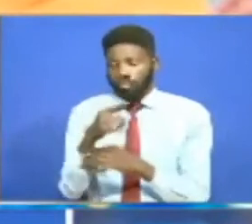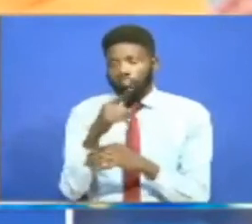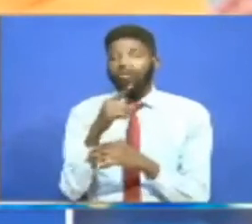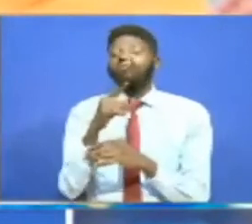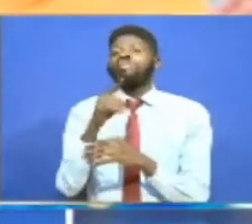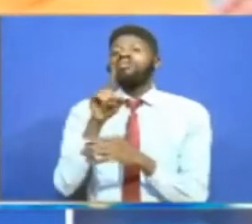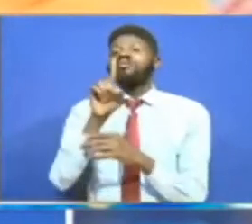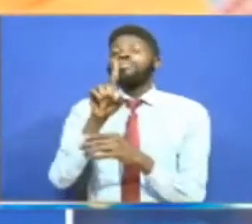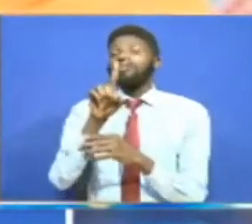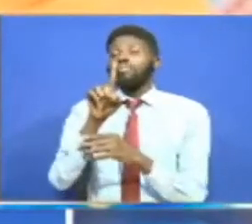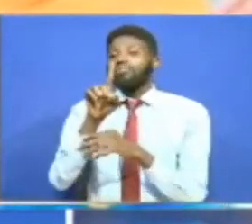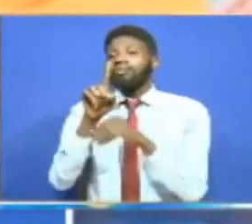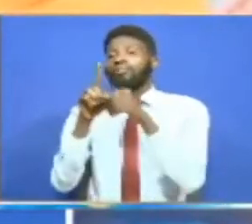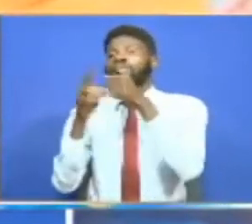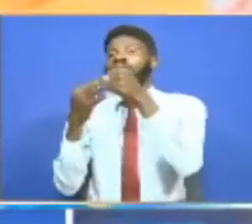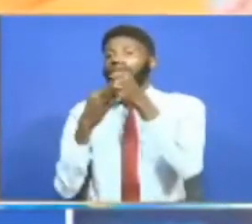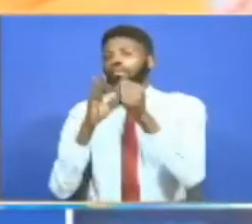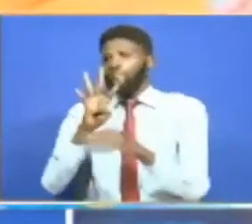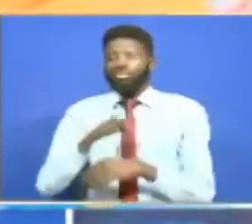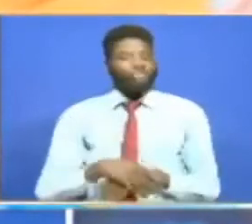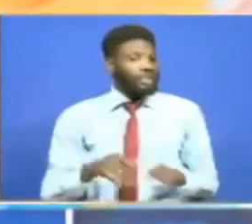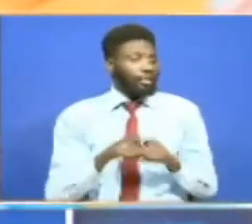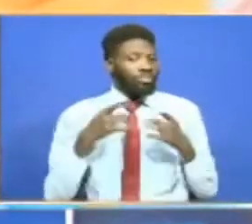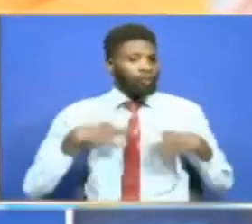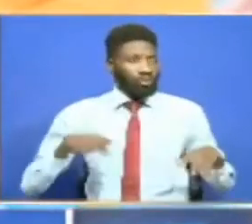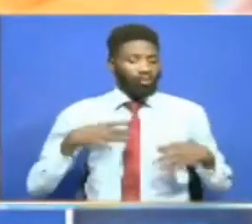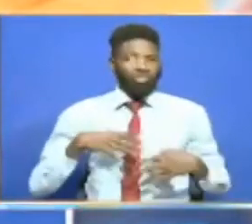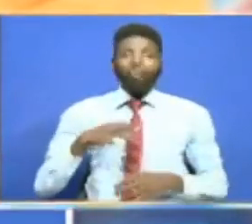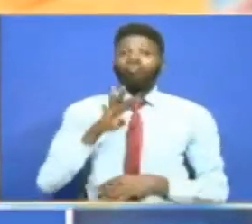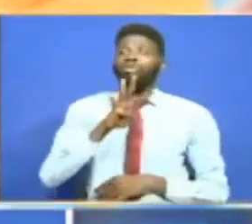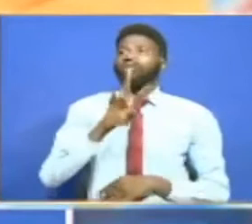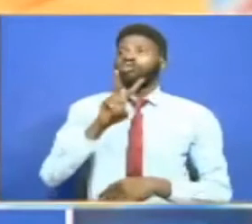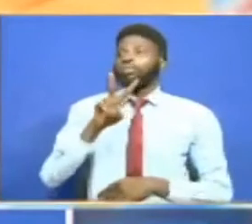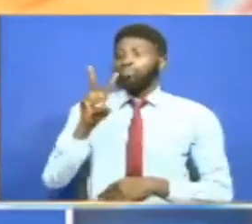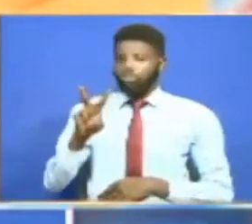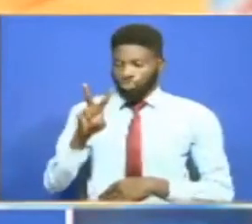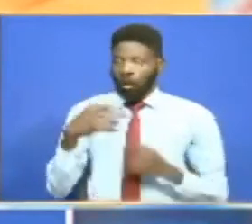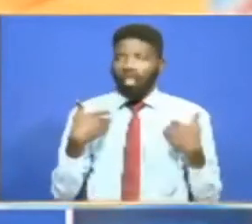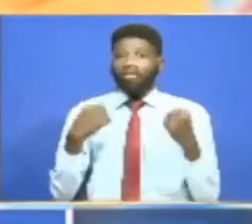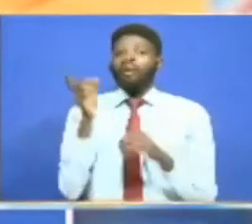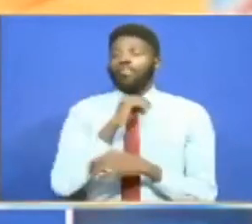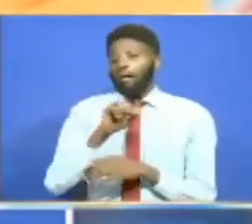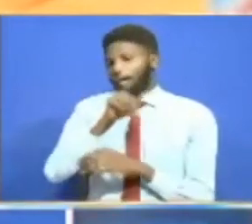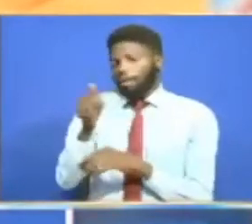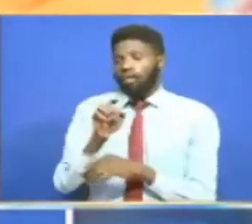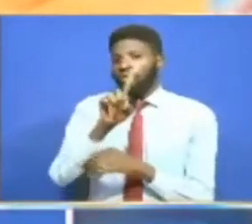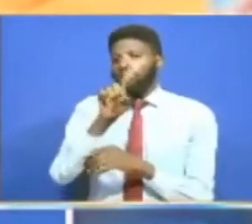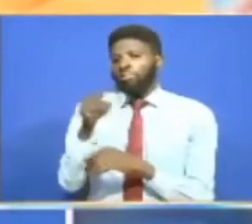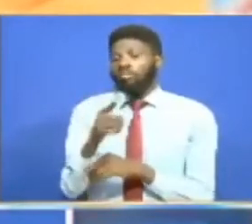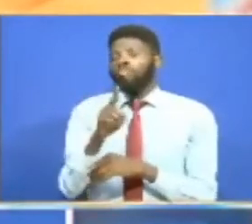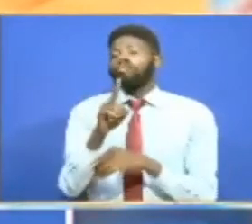1145184, wakati huo huo watu 422 wamepona, huku wengine 1616 wakilazwa